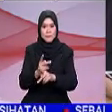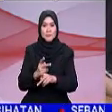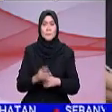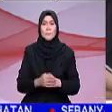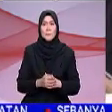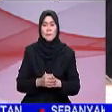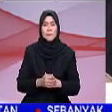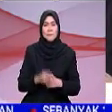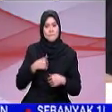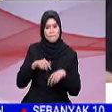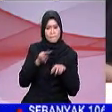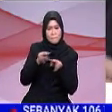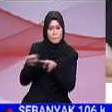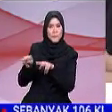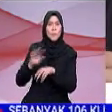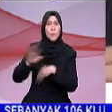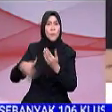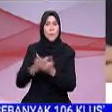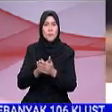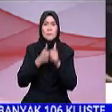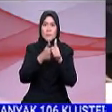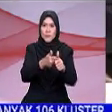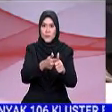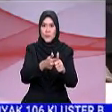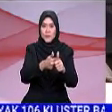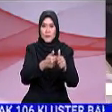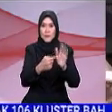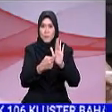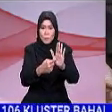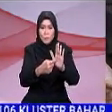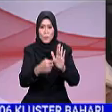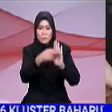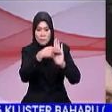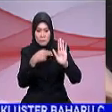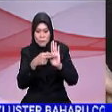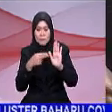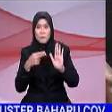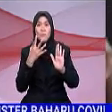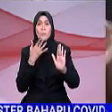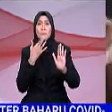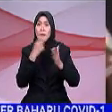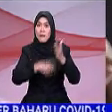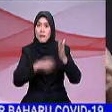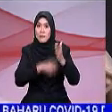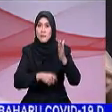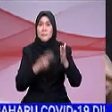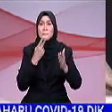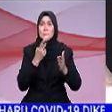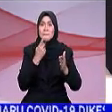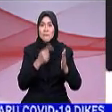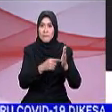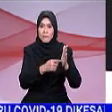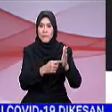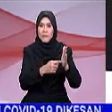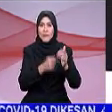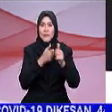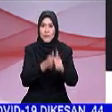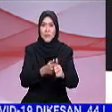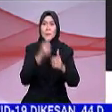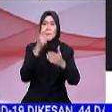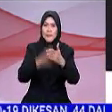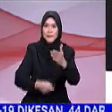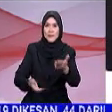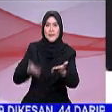peniaga-peniaga patuh mempamerkan tanda harga berwarna merah jambu dan juga mengikut harga yang